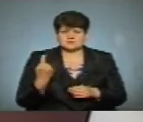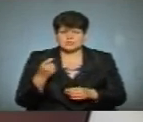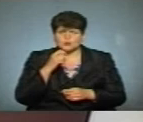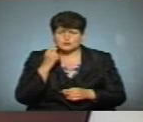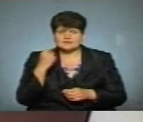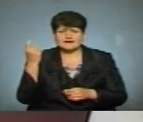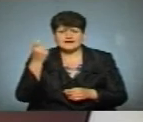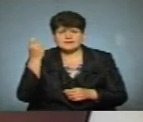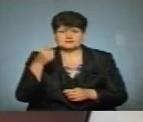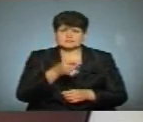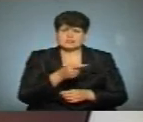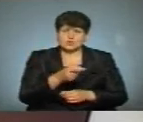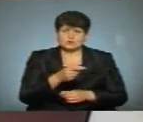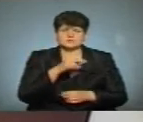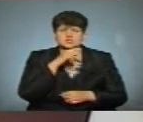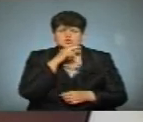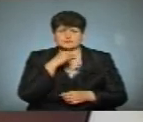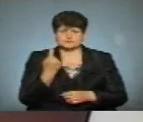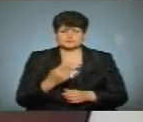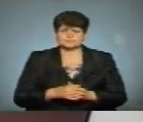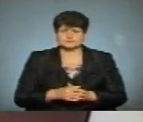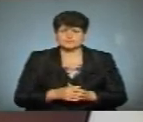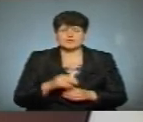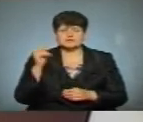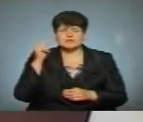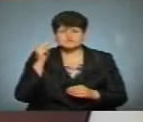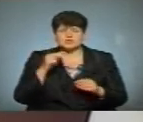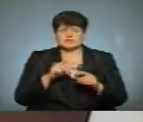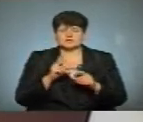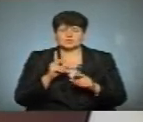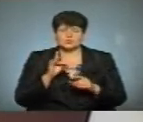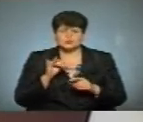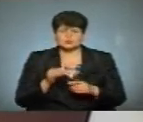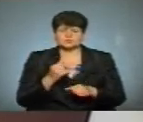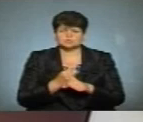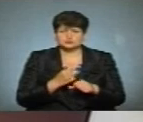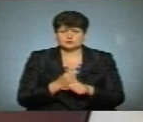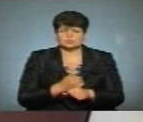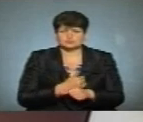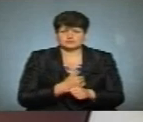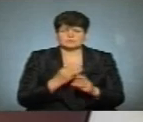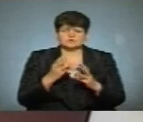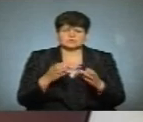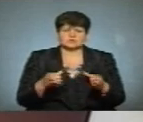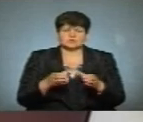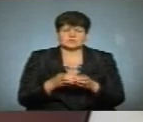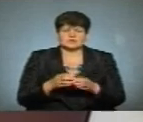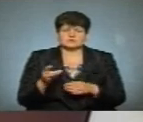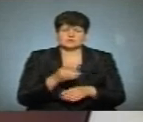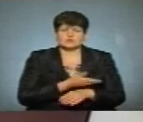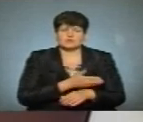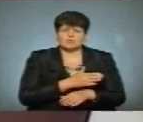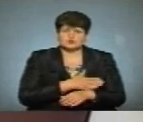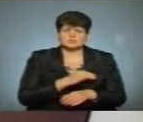– Харківської, Тернопільської та Чернівецької. Навчальний курс розроблено Асоціацією добровільних пожежних команд Республіки Польща